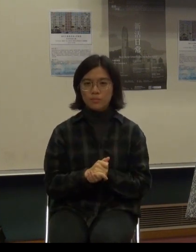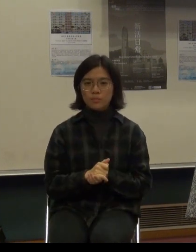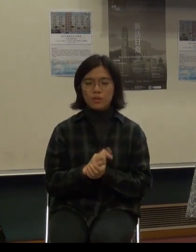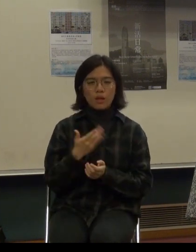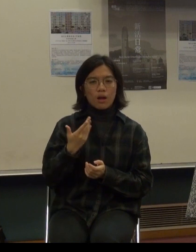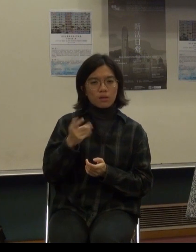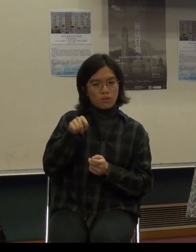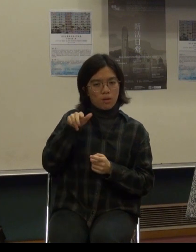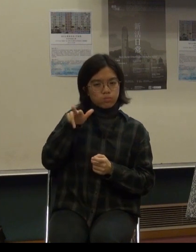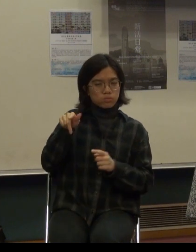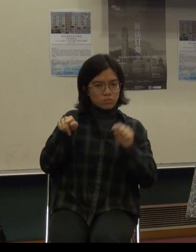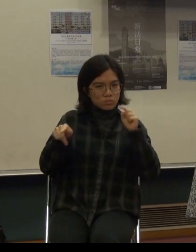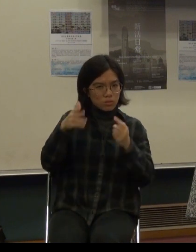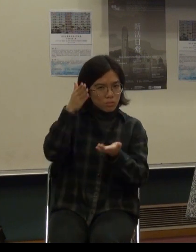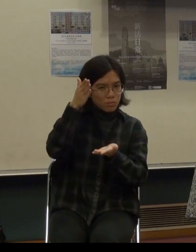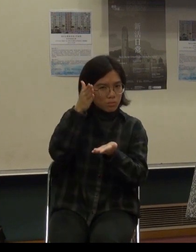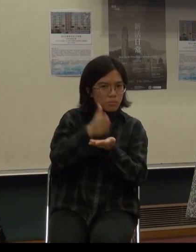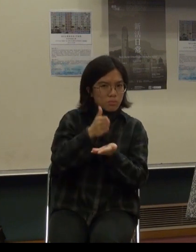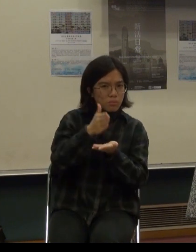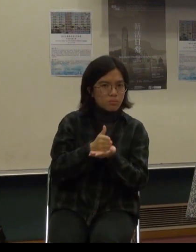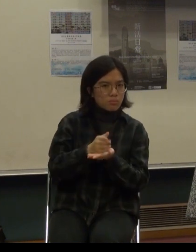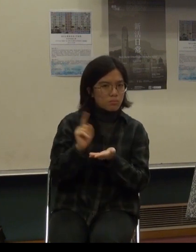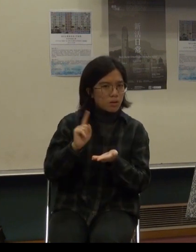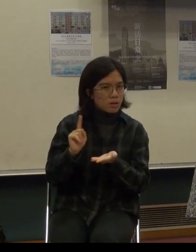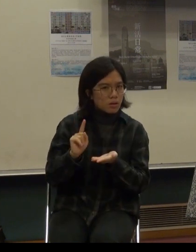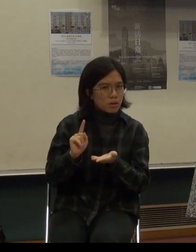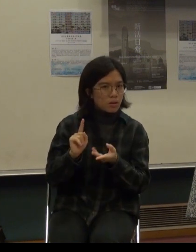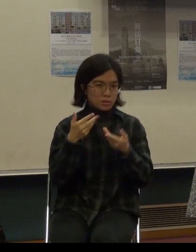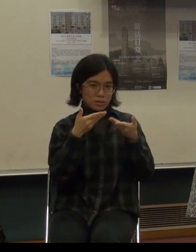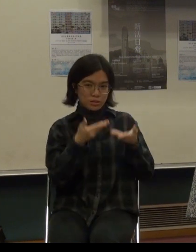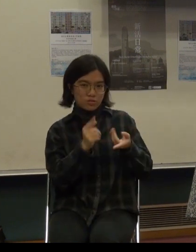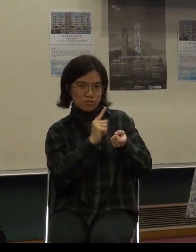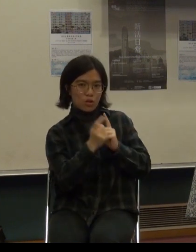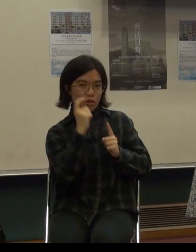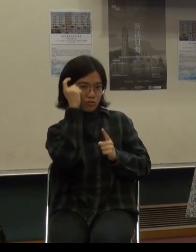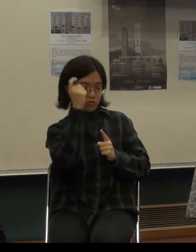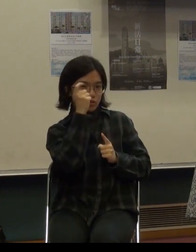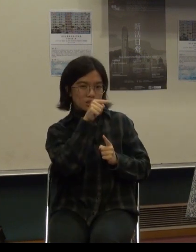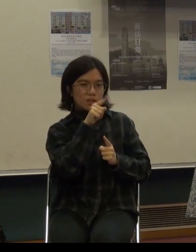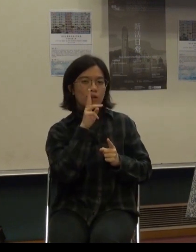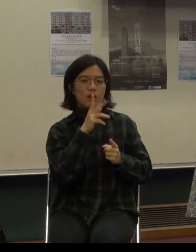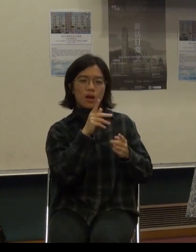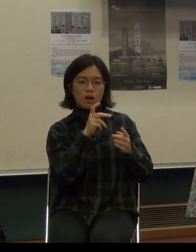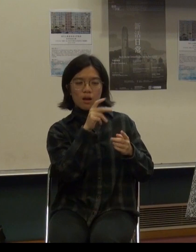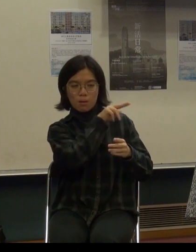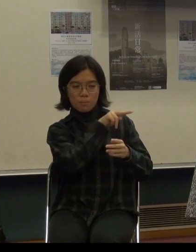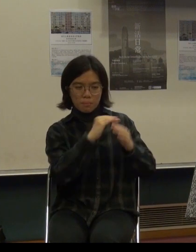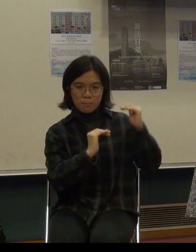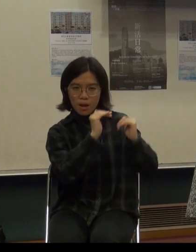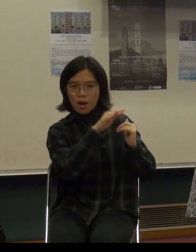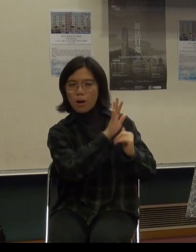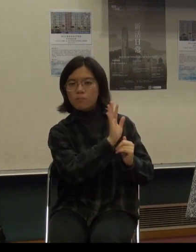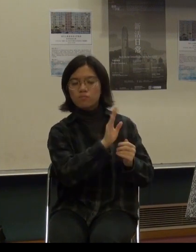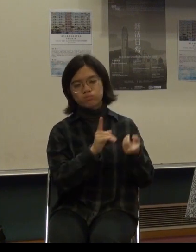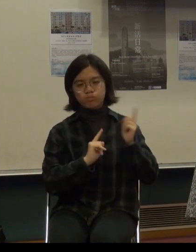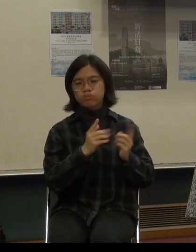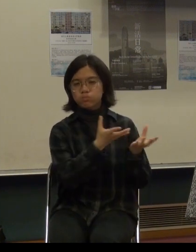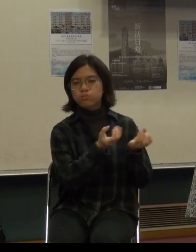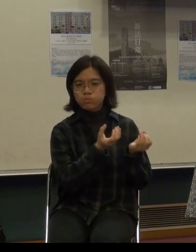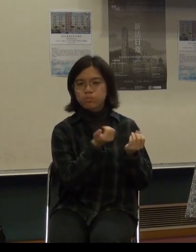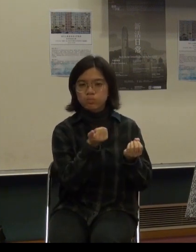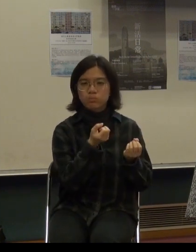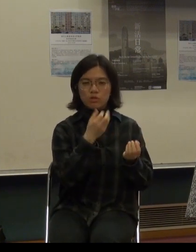者嘅分別咧，係咪現代主義咧，除咗係可以容許唔對稱嘅設計咧，但係亦都強